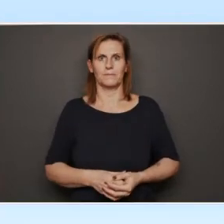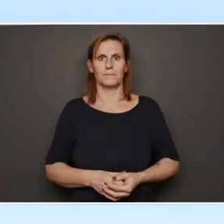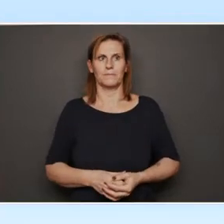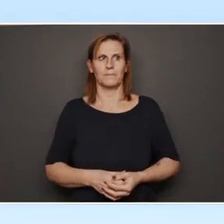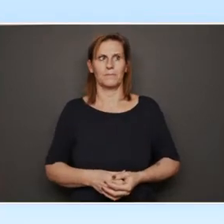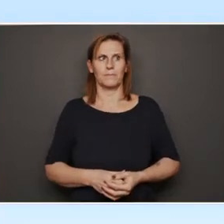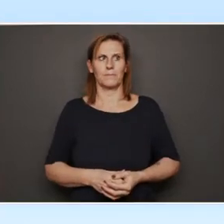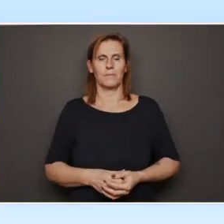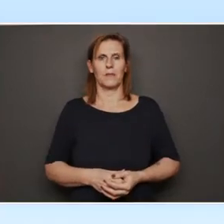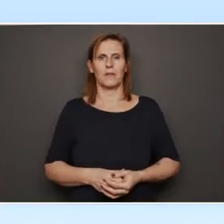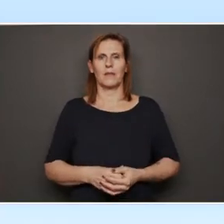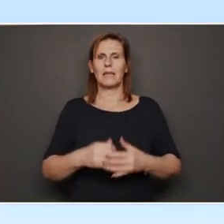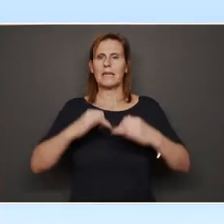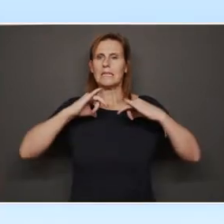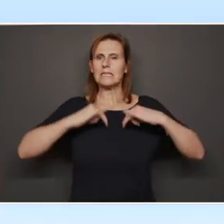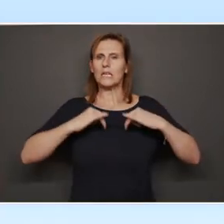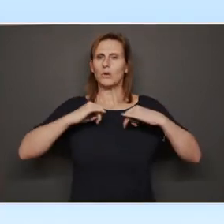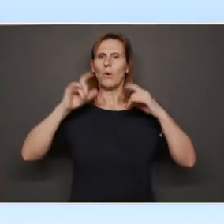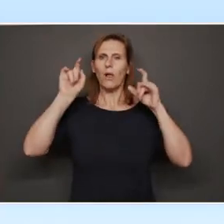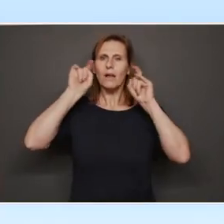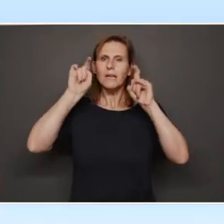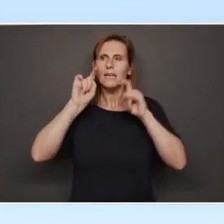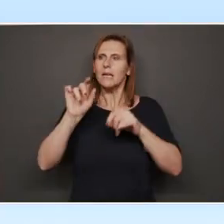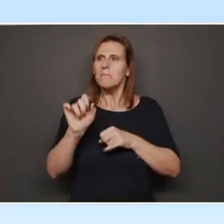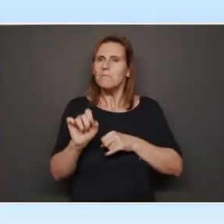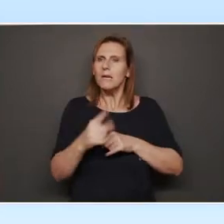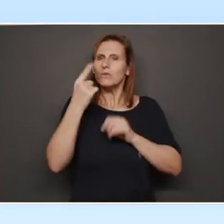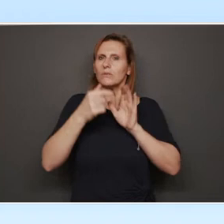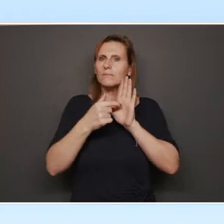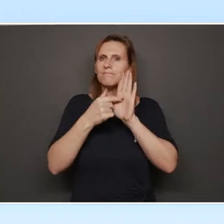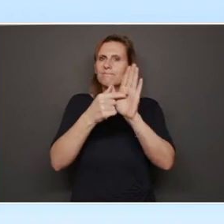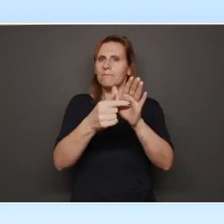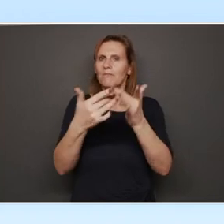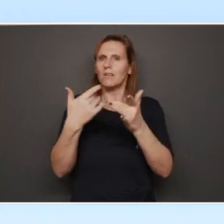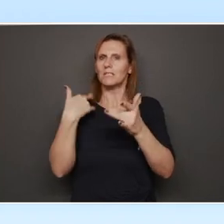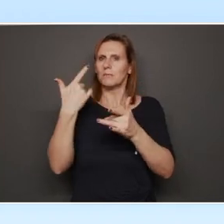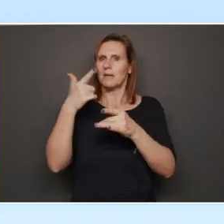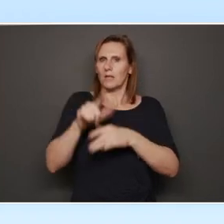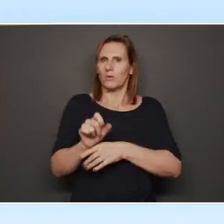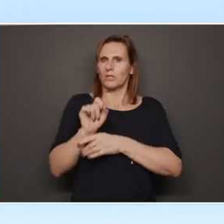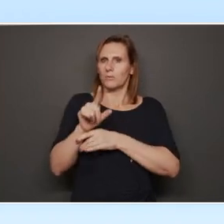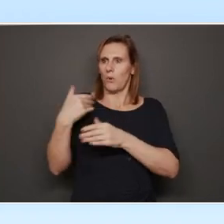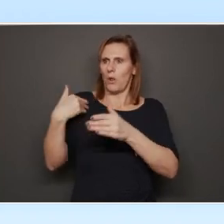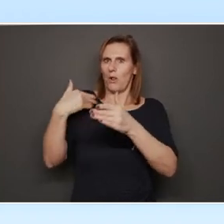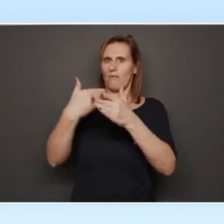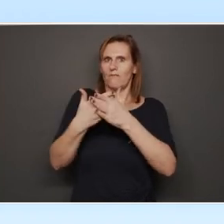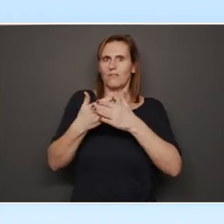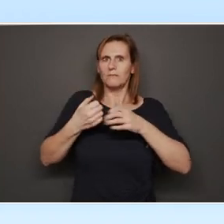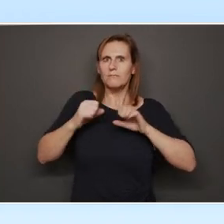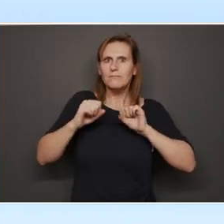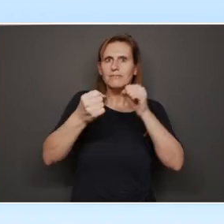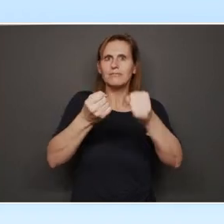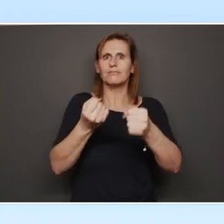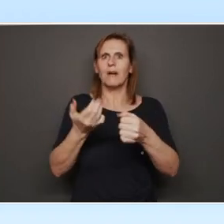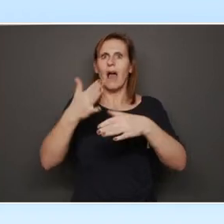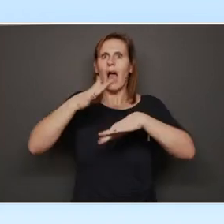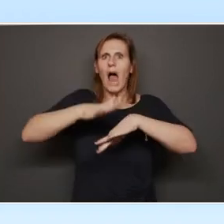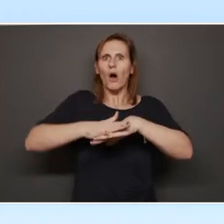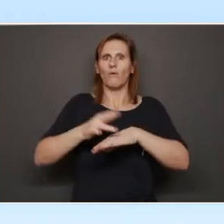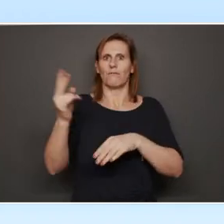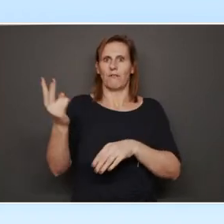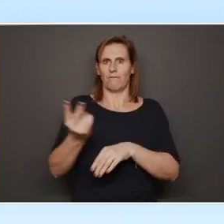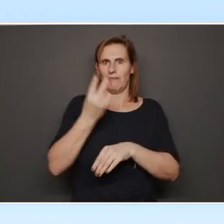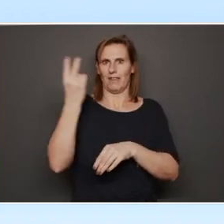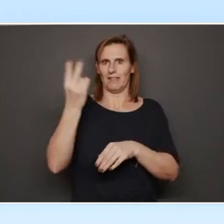Bei den Tirol-Kliniken besonders erwähnenswert ist seit 2012 die Initiative Aufwind.